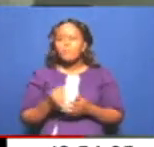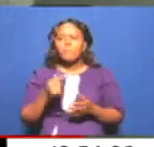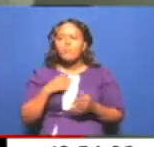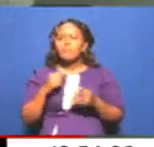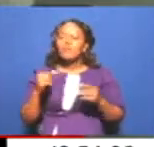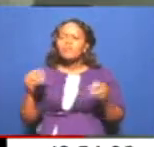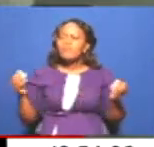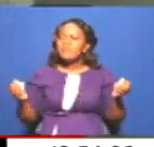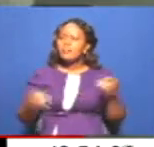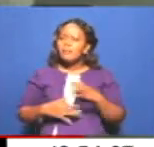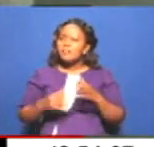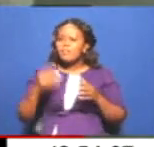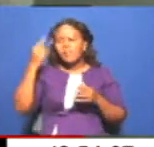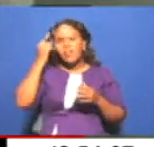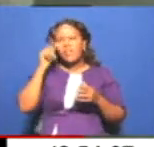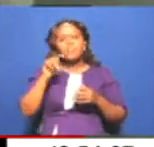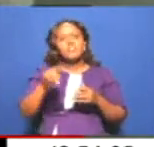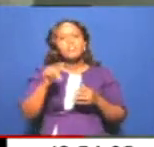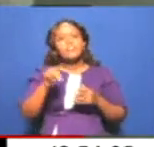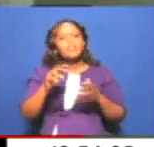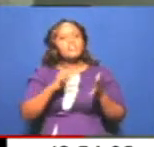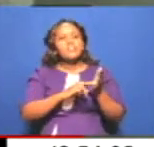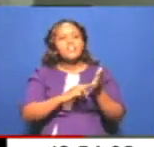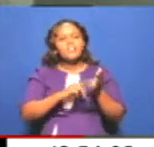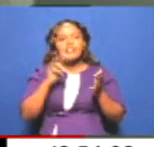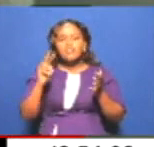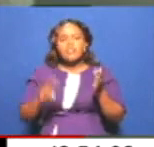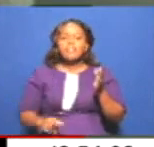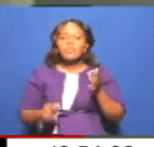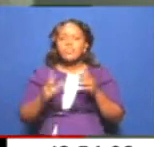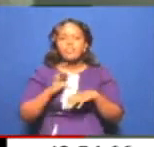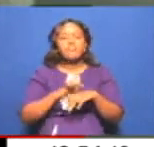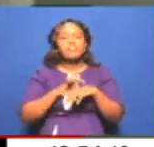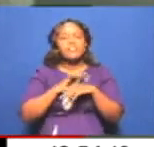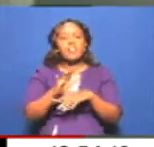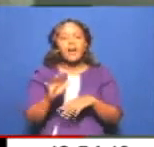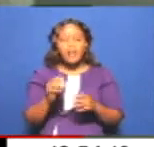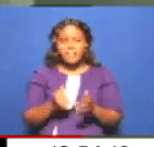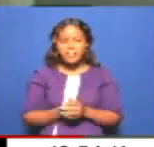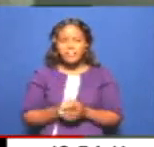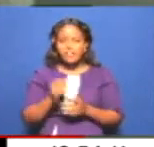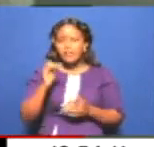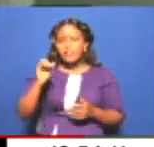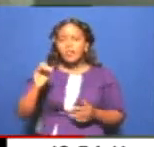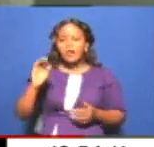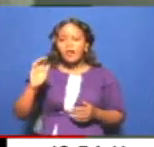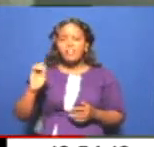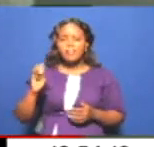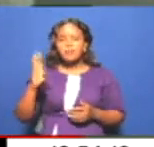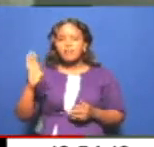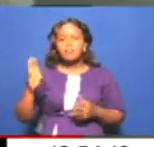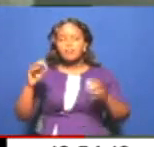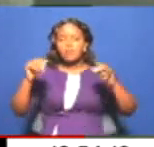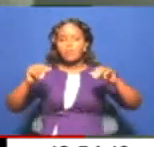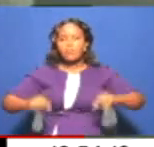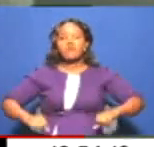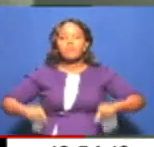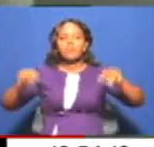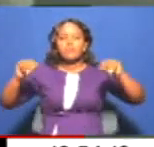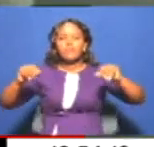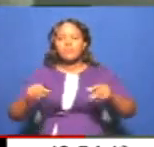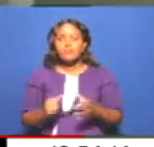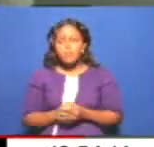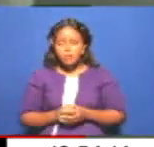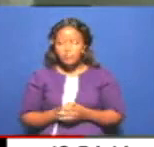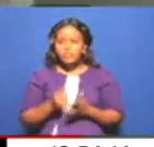kama hiyo resignation yake imekuja mapema sana. Kumbuka the notice from the IBC chair Bwana Chebukati ni kwamba